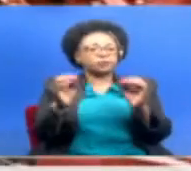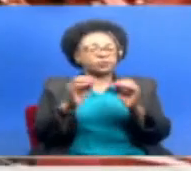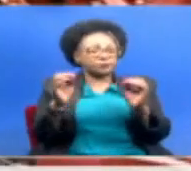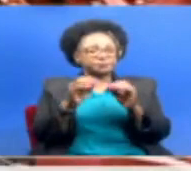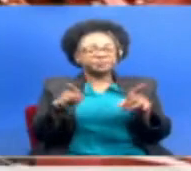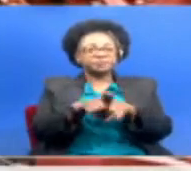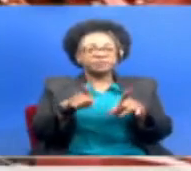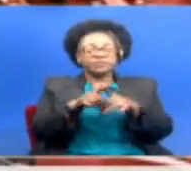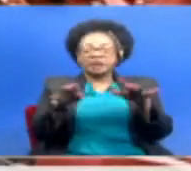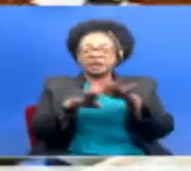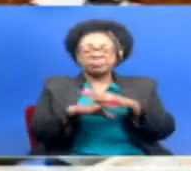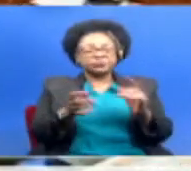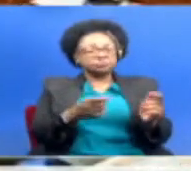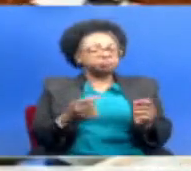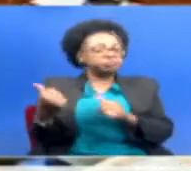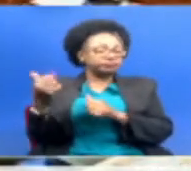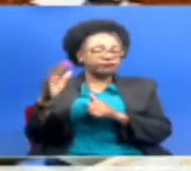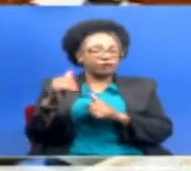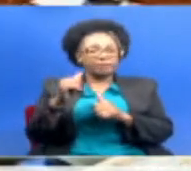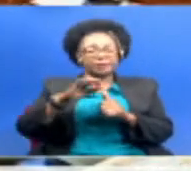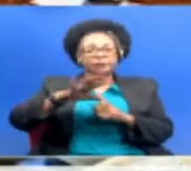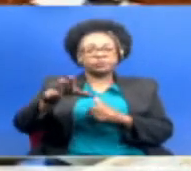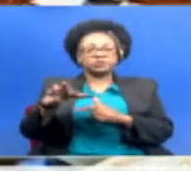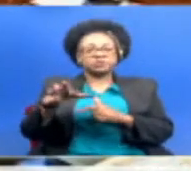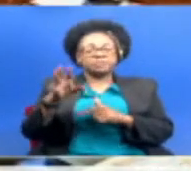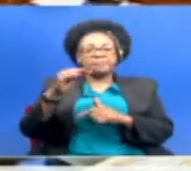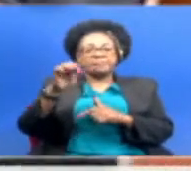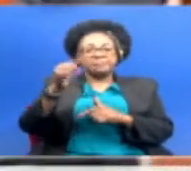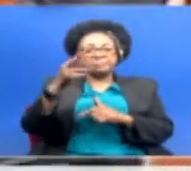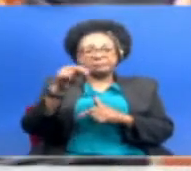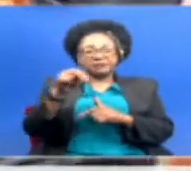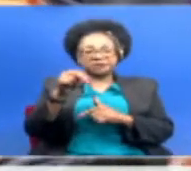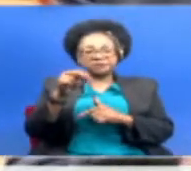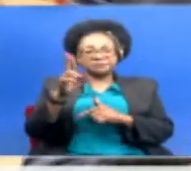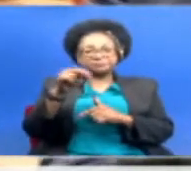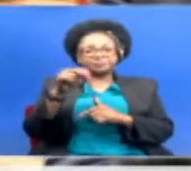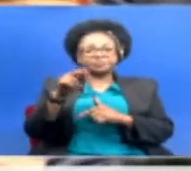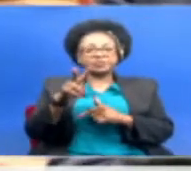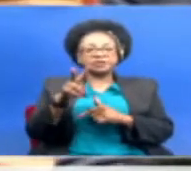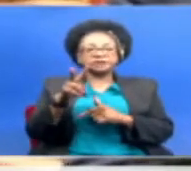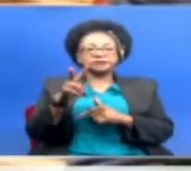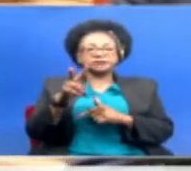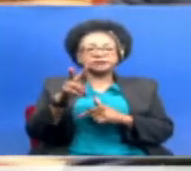makao makuu ya kaunti. Martin Mwangi, NTV.